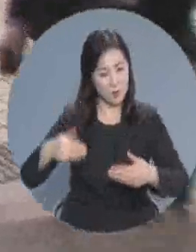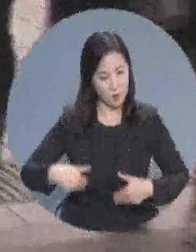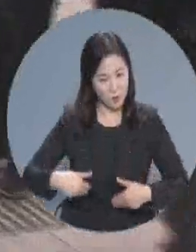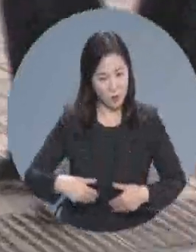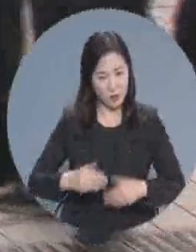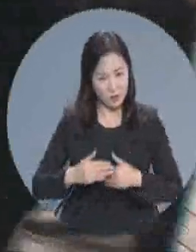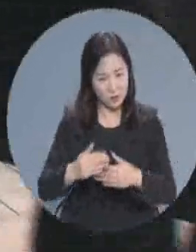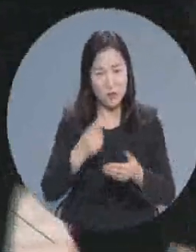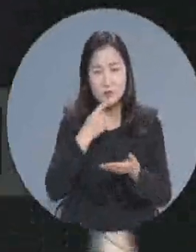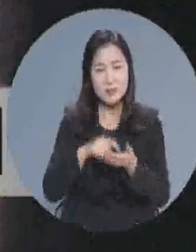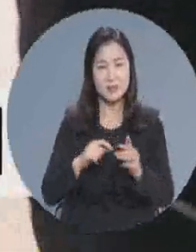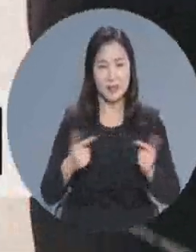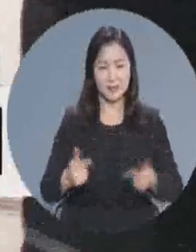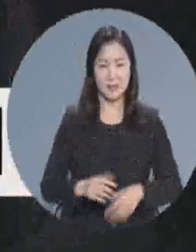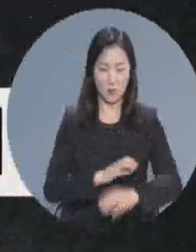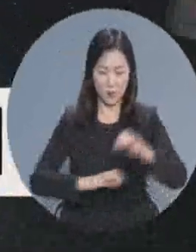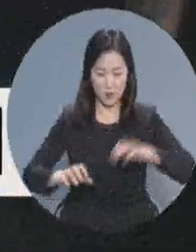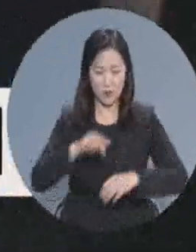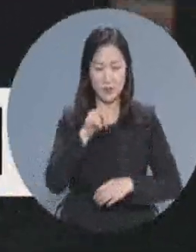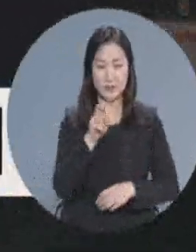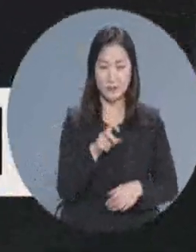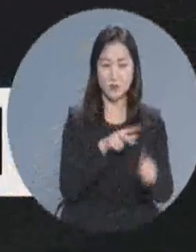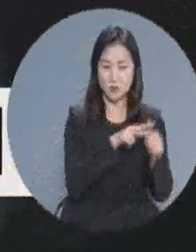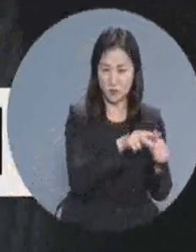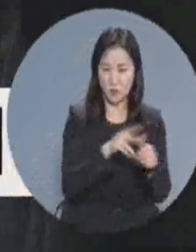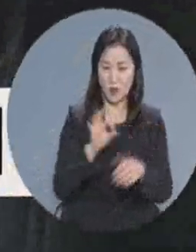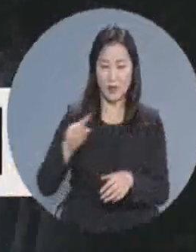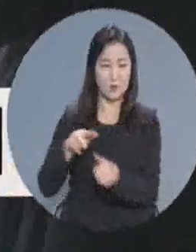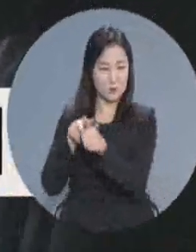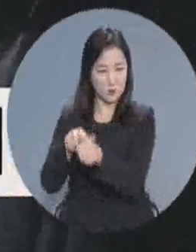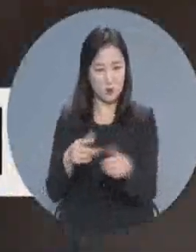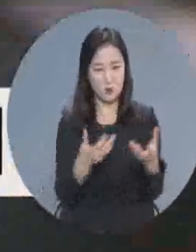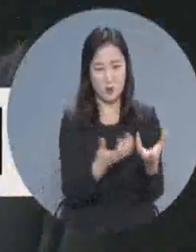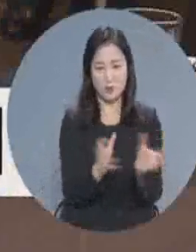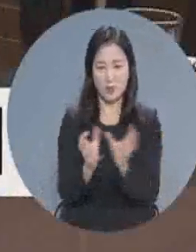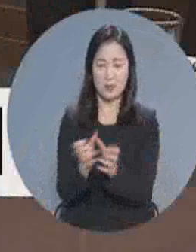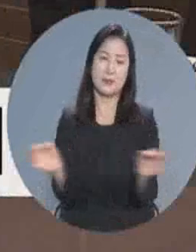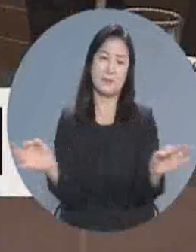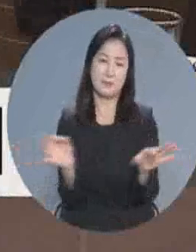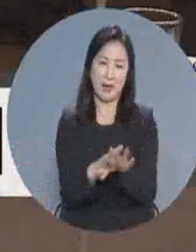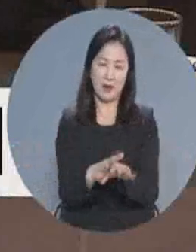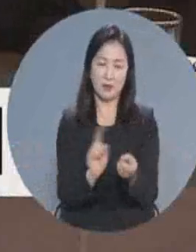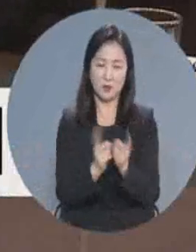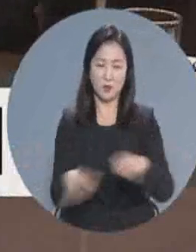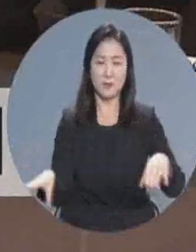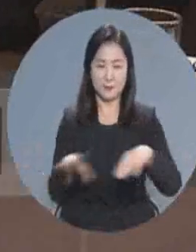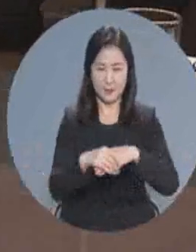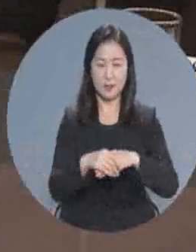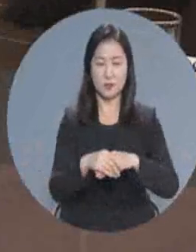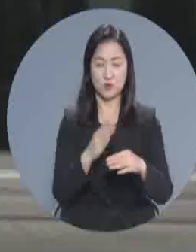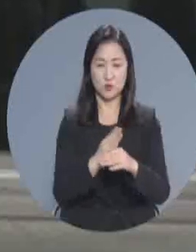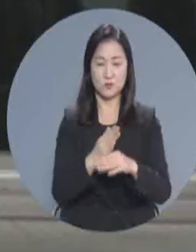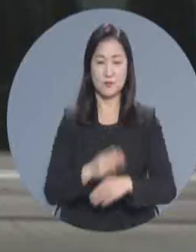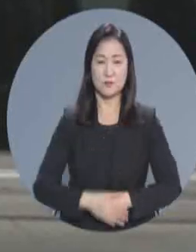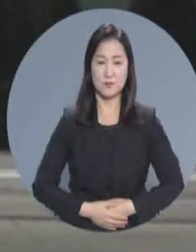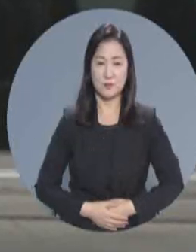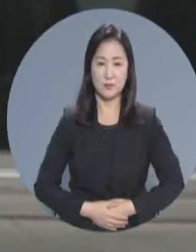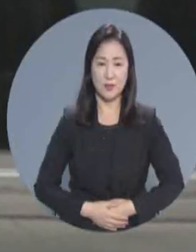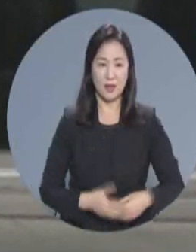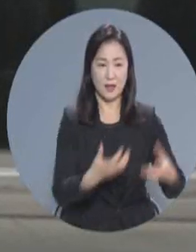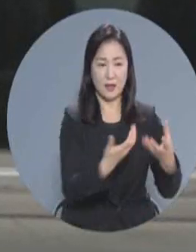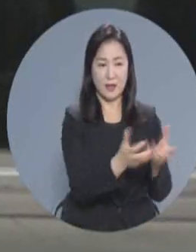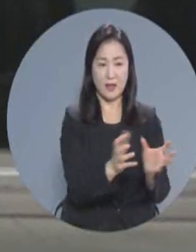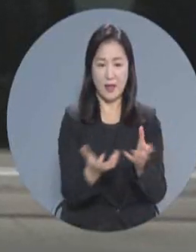상황입니다. 오히려 심상정, 안철수 후보는 양당 체제를 종식하자며 서로 손을 맞잡았습니다. 양당